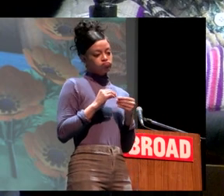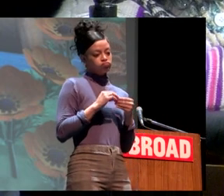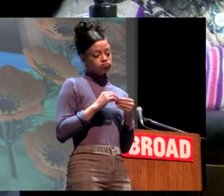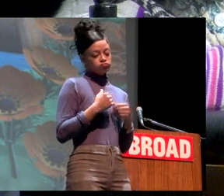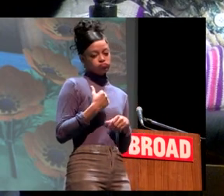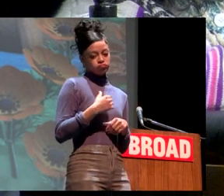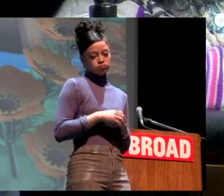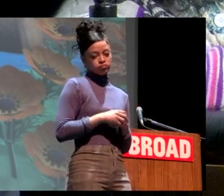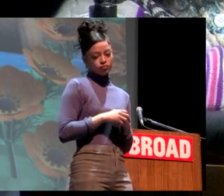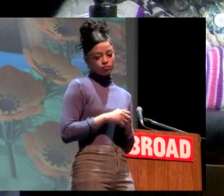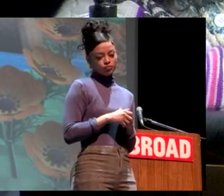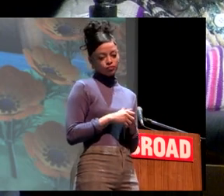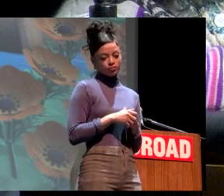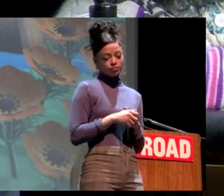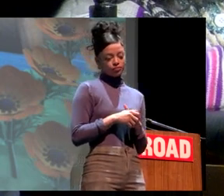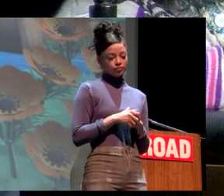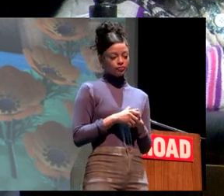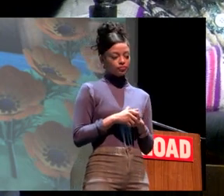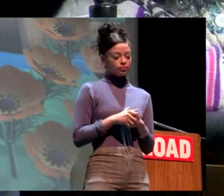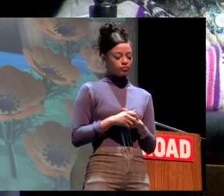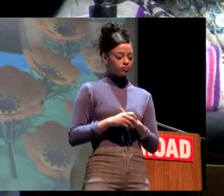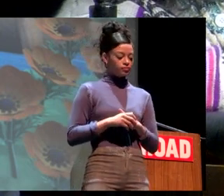その作品を作る段取りというか、入り口まで歩んできたという感じなんですね。